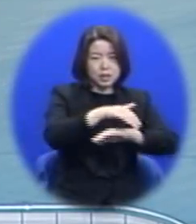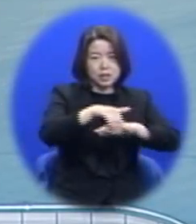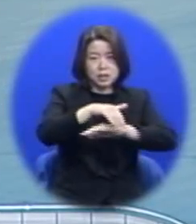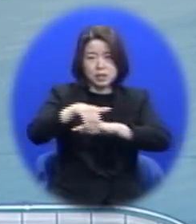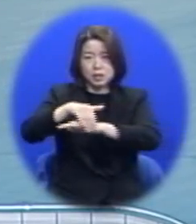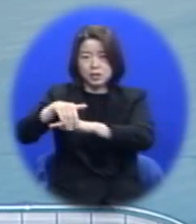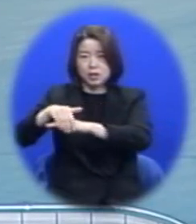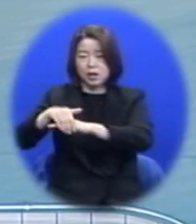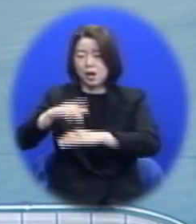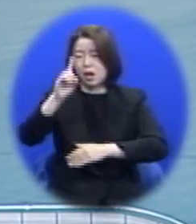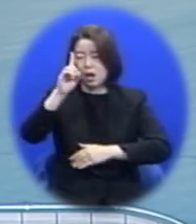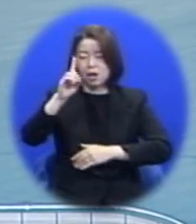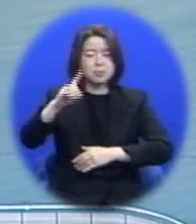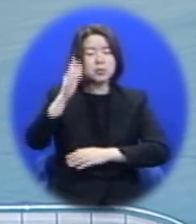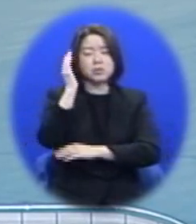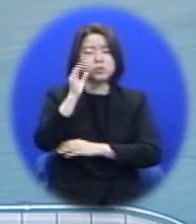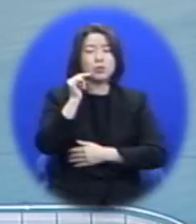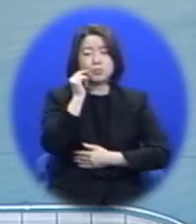할 수 없었어요.